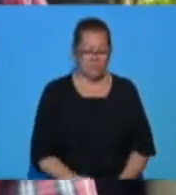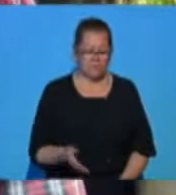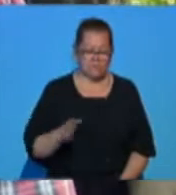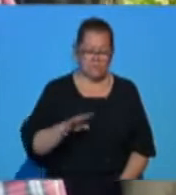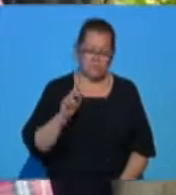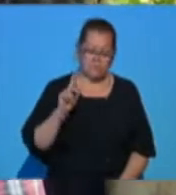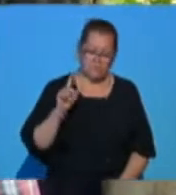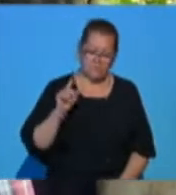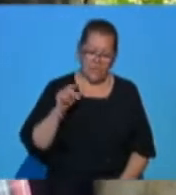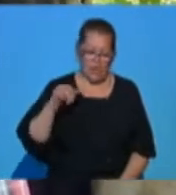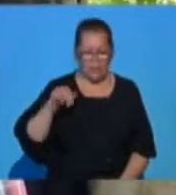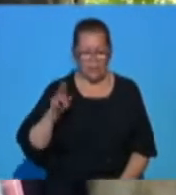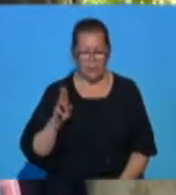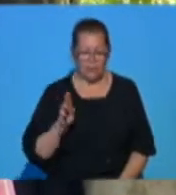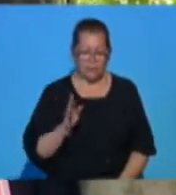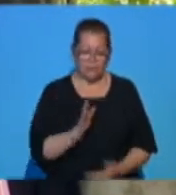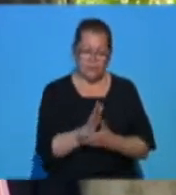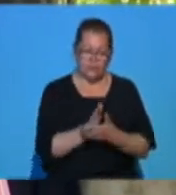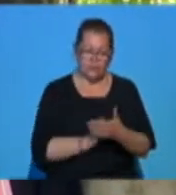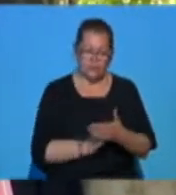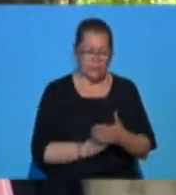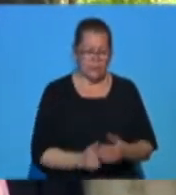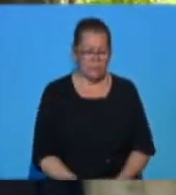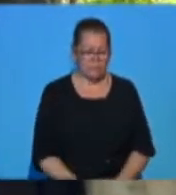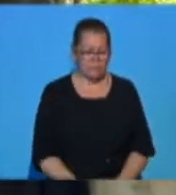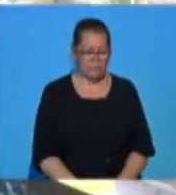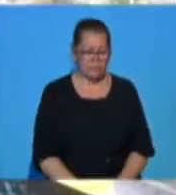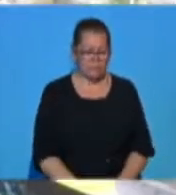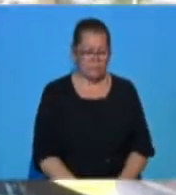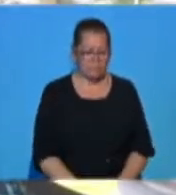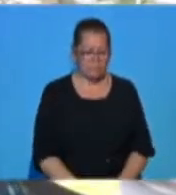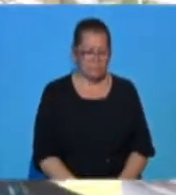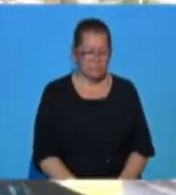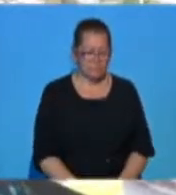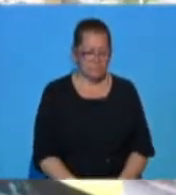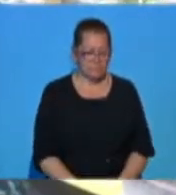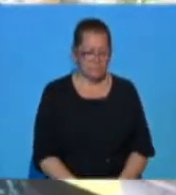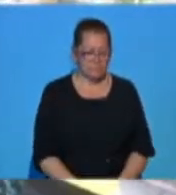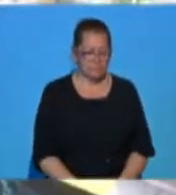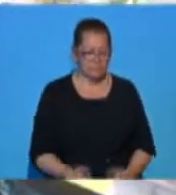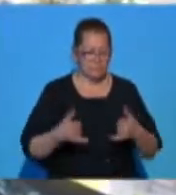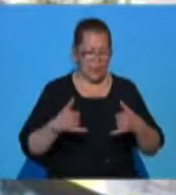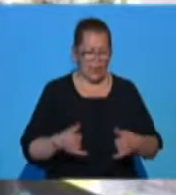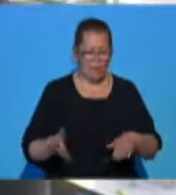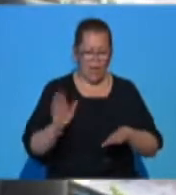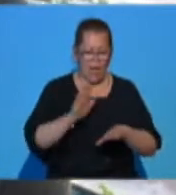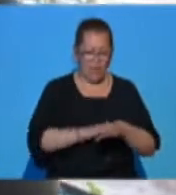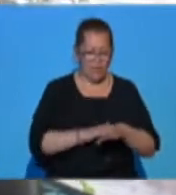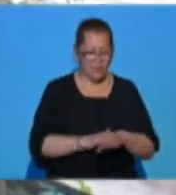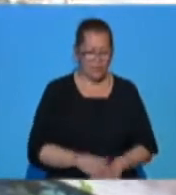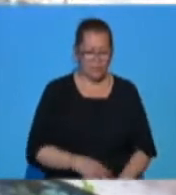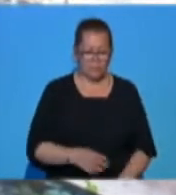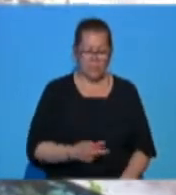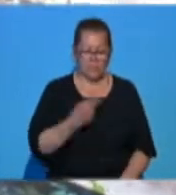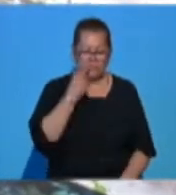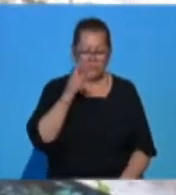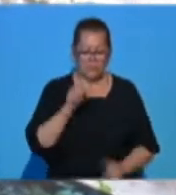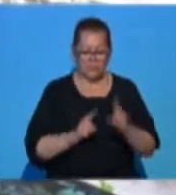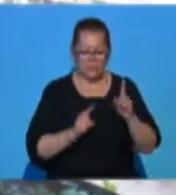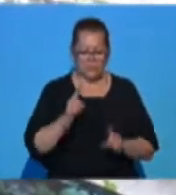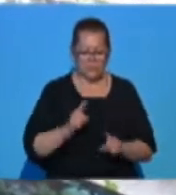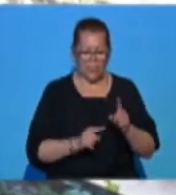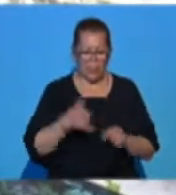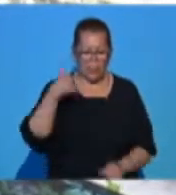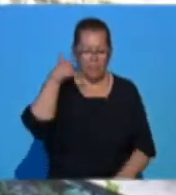Aș vrea să zic că nu, dar se pare că da. Deocamdată am aplicat, dar să vedem dacă mă cheamă, dar v-am mai